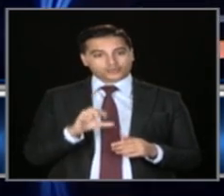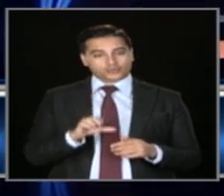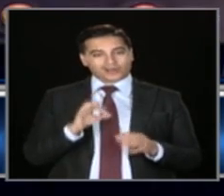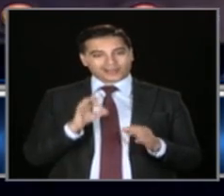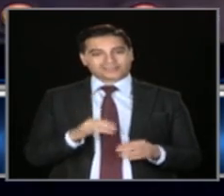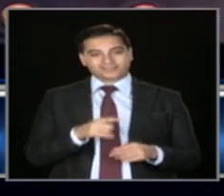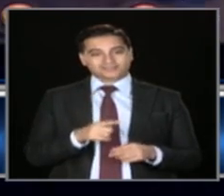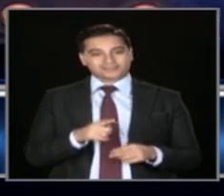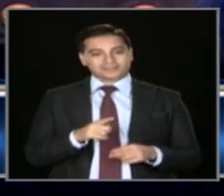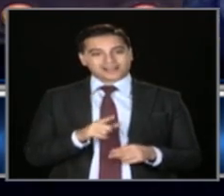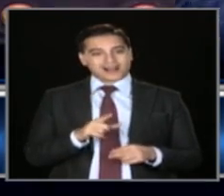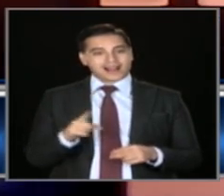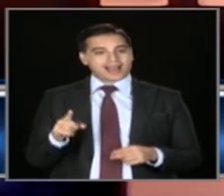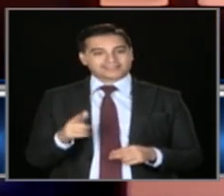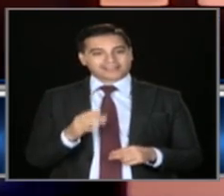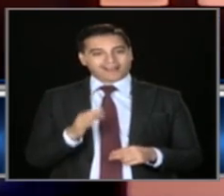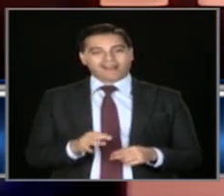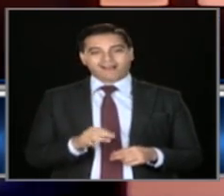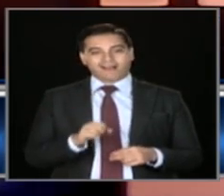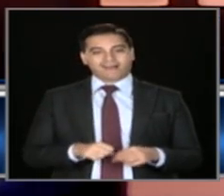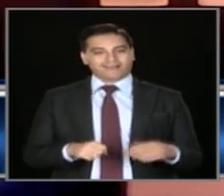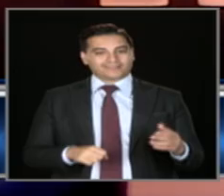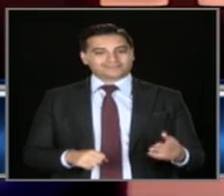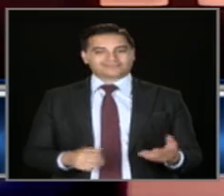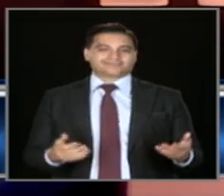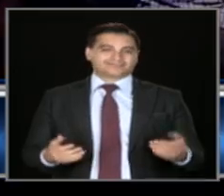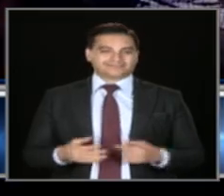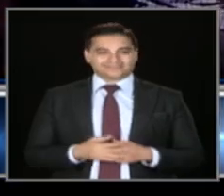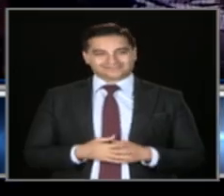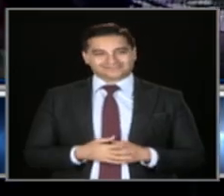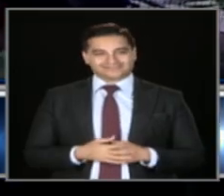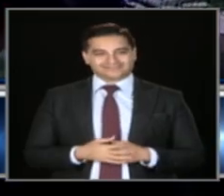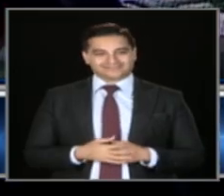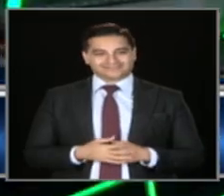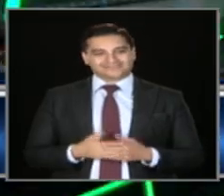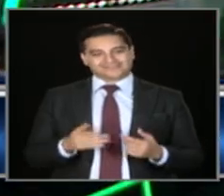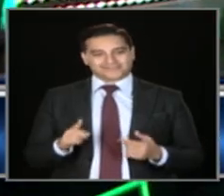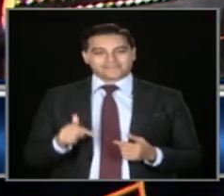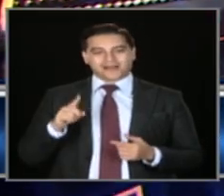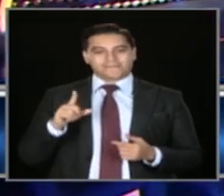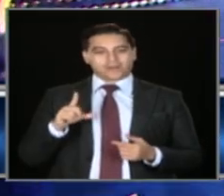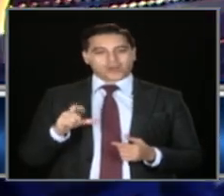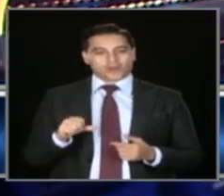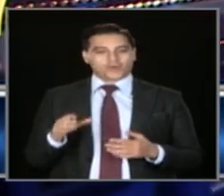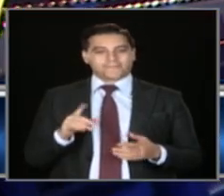هو اكيد لا ازاي؟ أكيد إجابة صحيحة. هو بيكاسو طبعا.